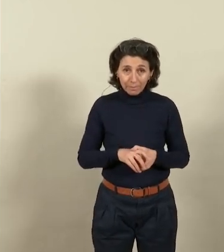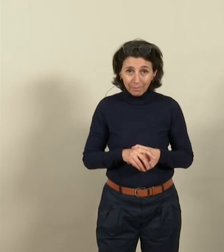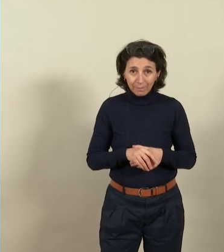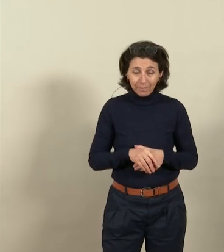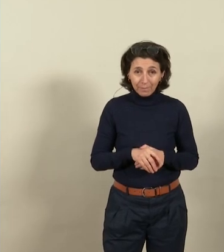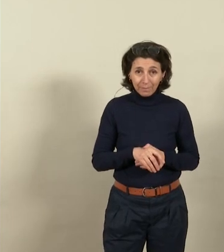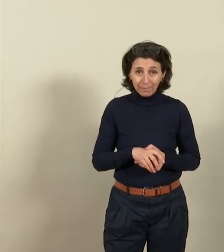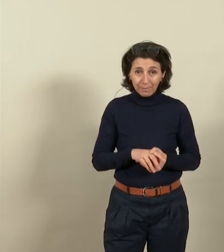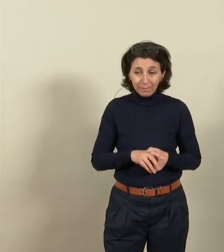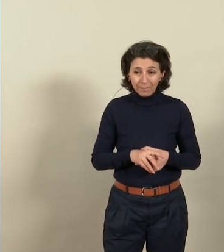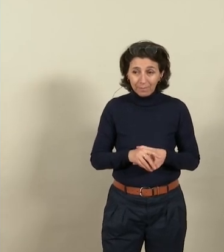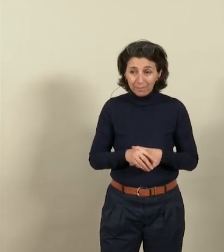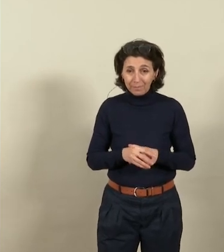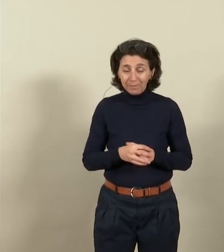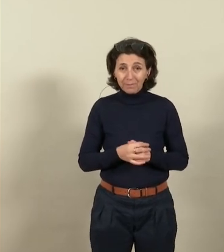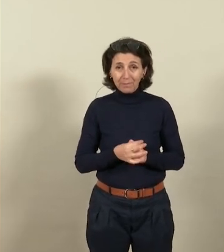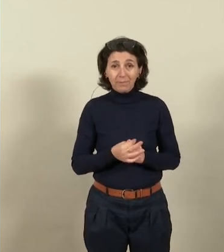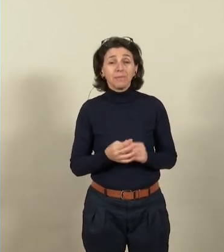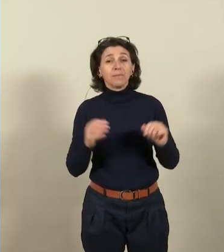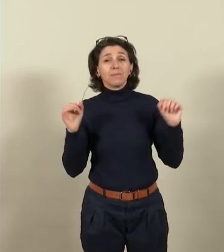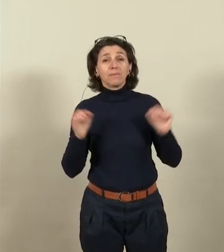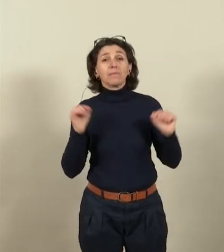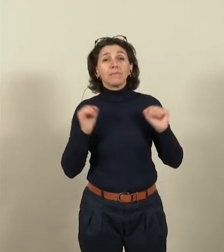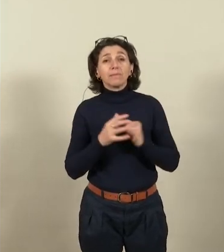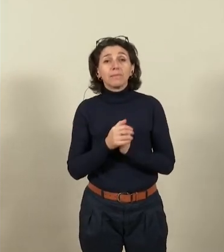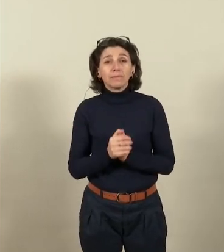content d'accord et